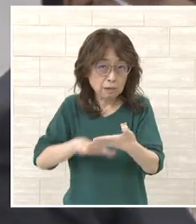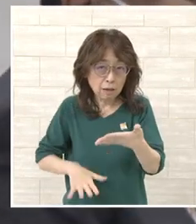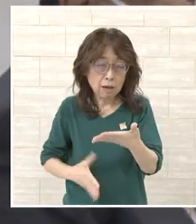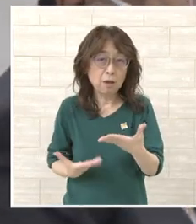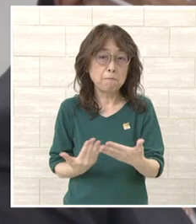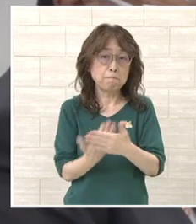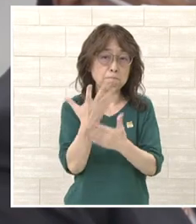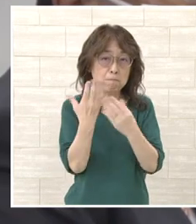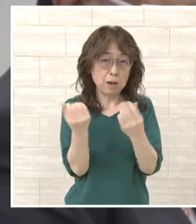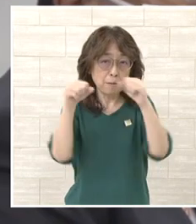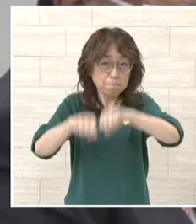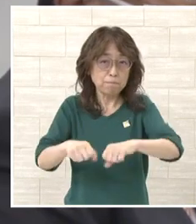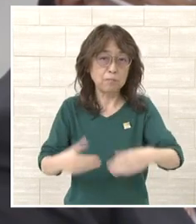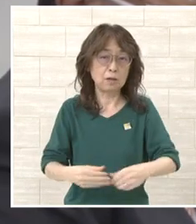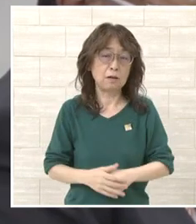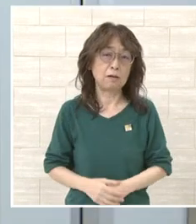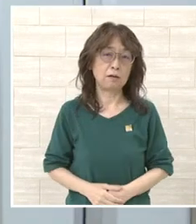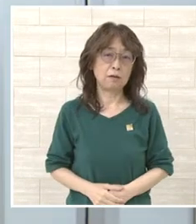されました。